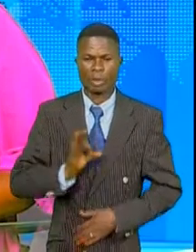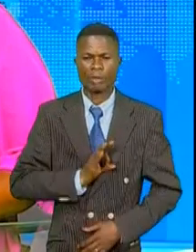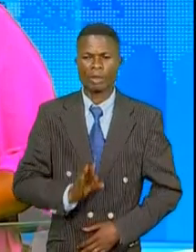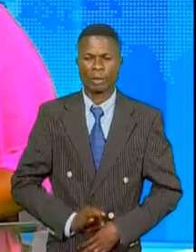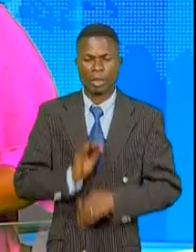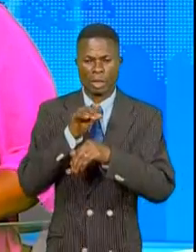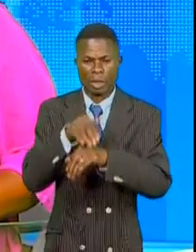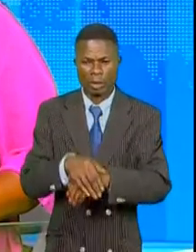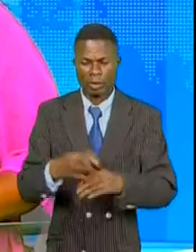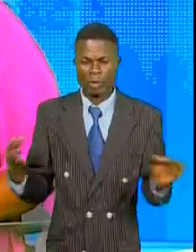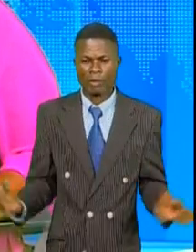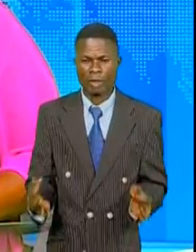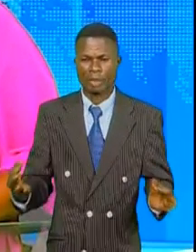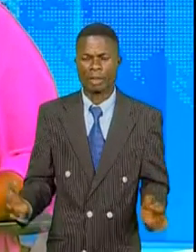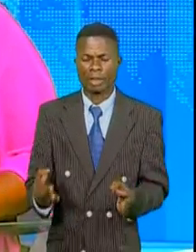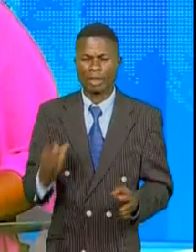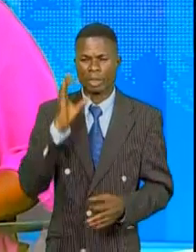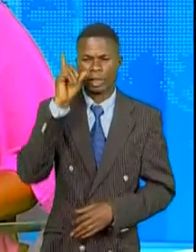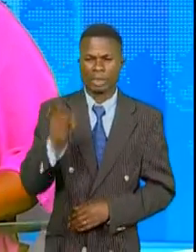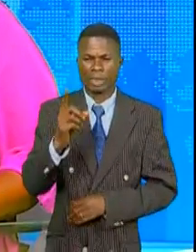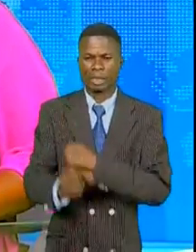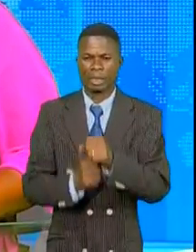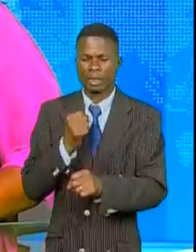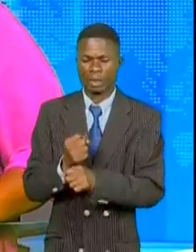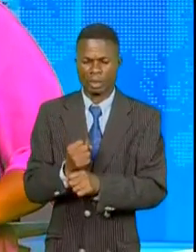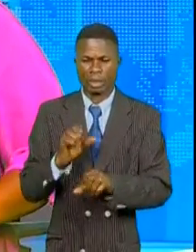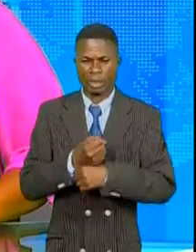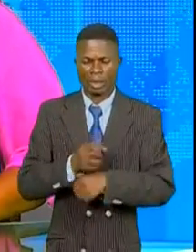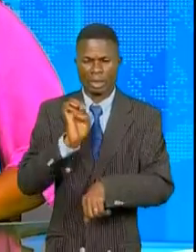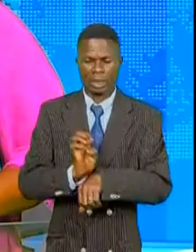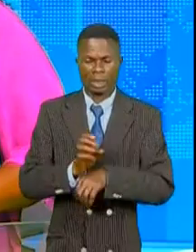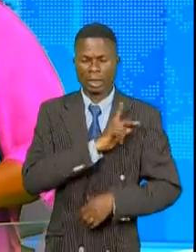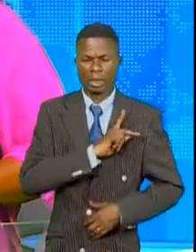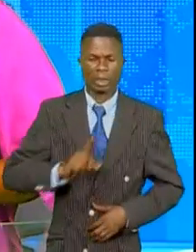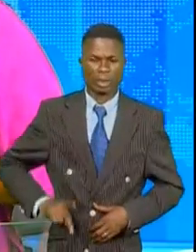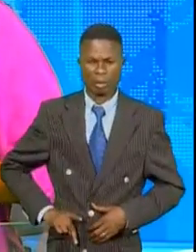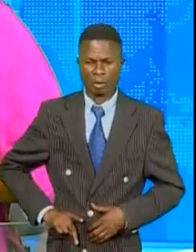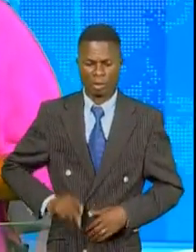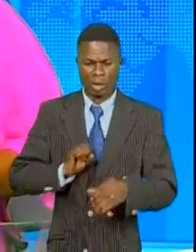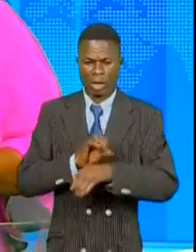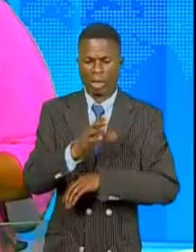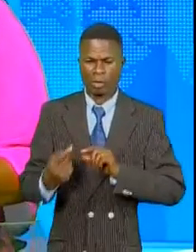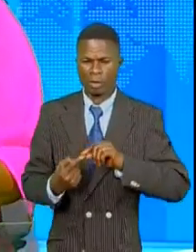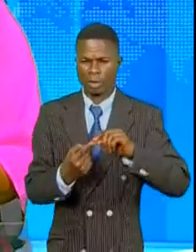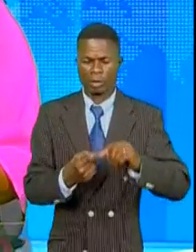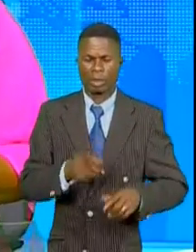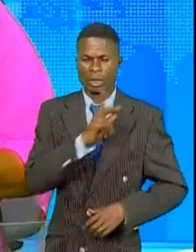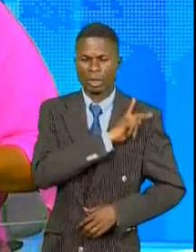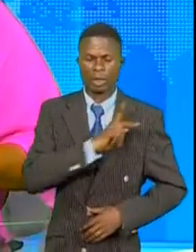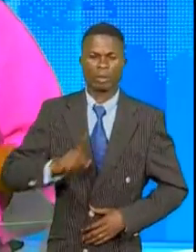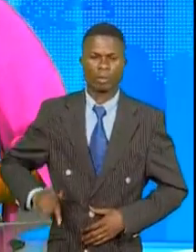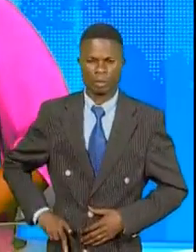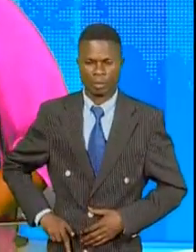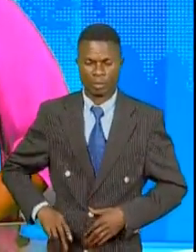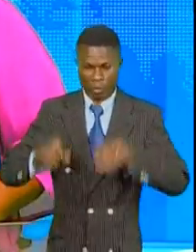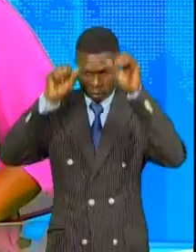participé au fixe aux festivités des 100 ans de la création de cette église des noirs par son envoyé est simon kimbangu les